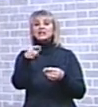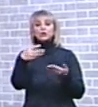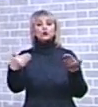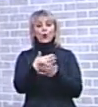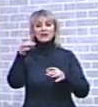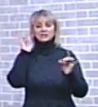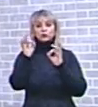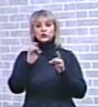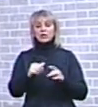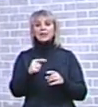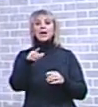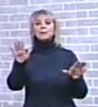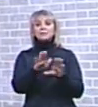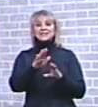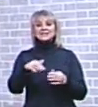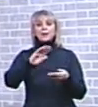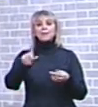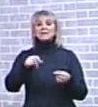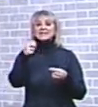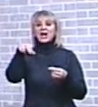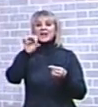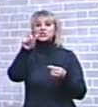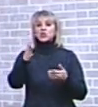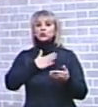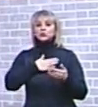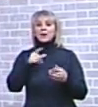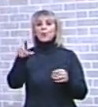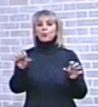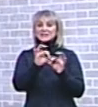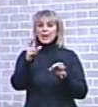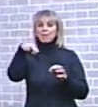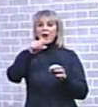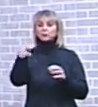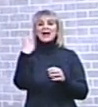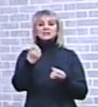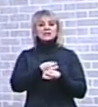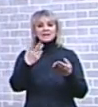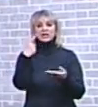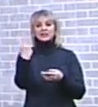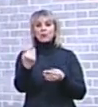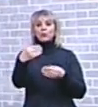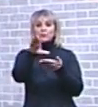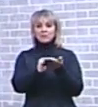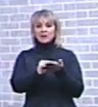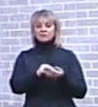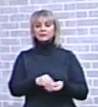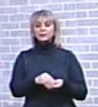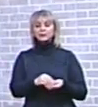новое звучание. Песня «Бескорыстная душа» на музыку Пахмутовой – один из ярких тому примеров.